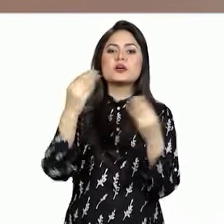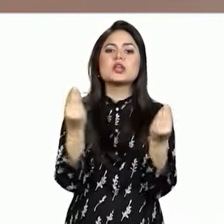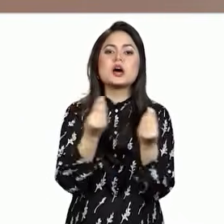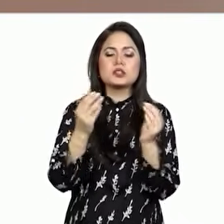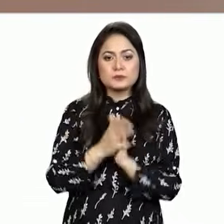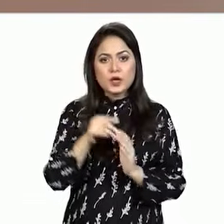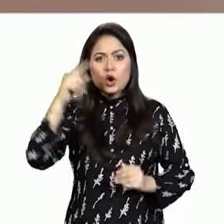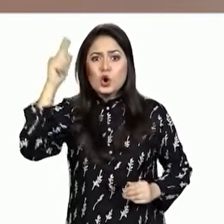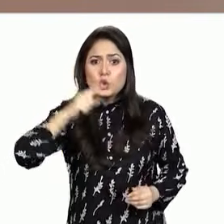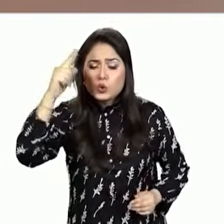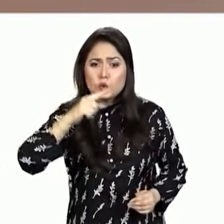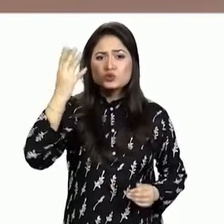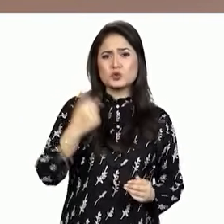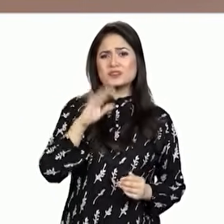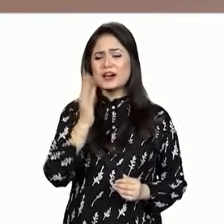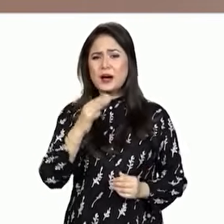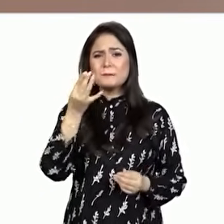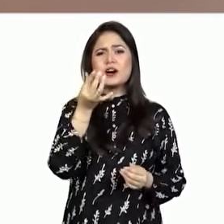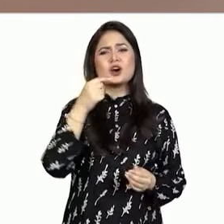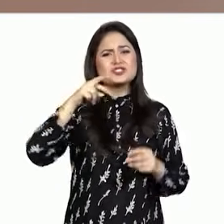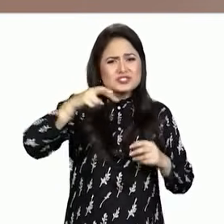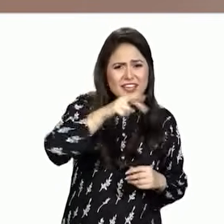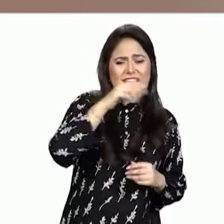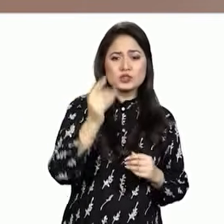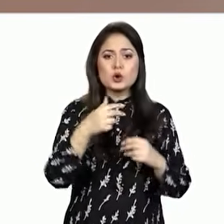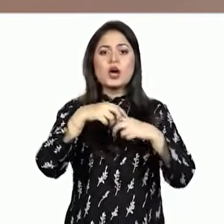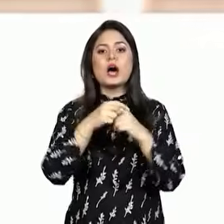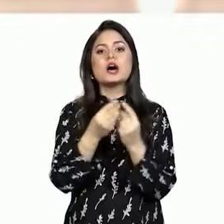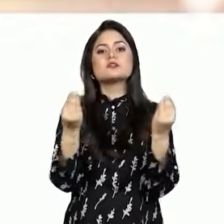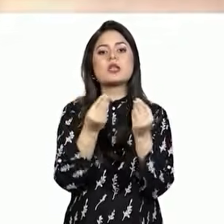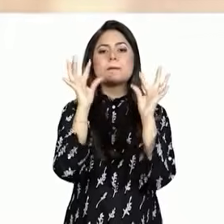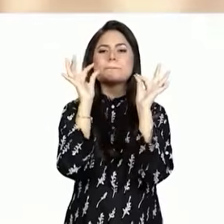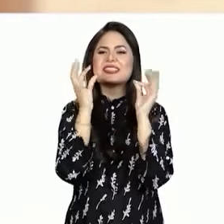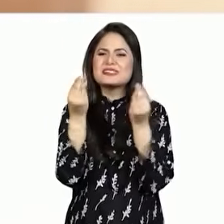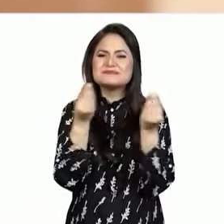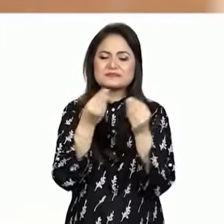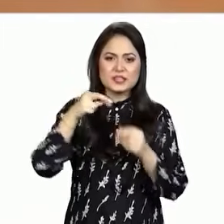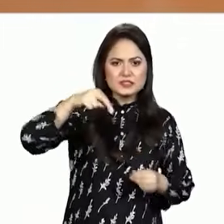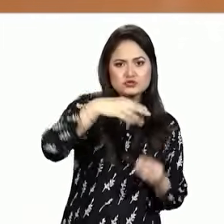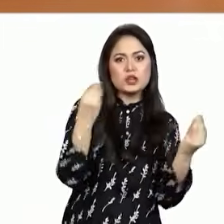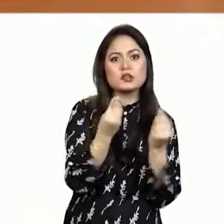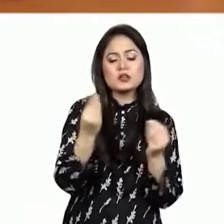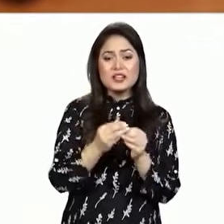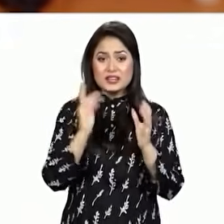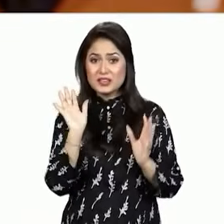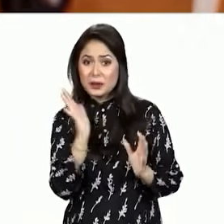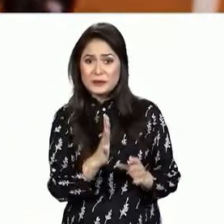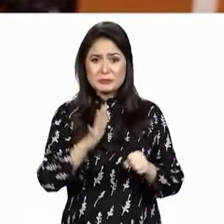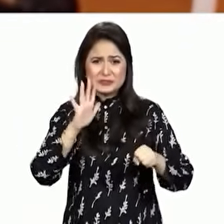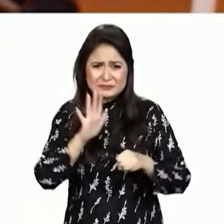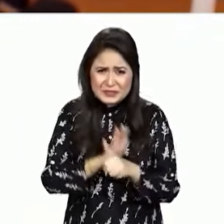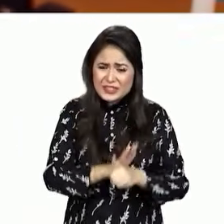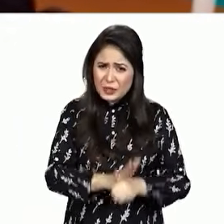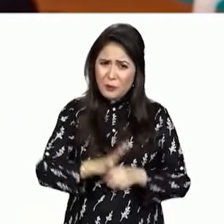کی حرکت کے دوران سائنوویل فلوئڈ پتلا ہو جاتا ہے، جس سے جوڑوں کی حرکت آسان ہو جاتی ہے۔ تاہم غیر معمولی دباؤ کی صورت میں یہ سیال